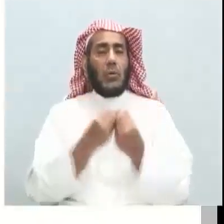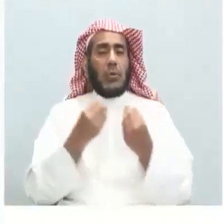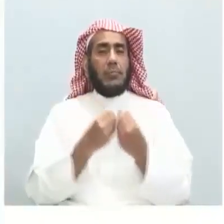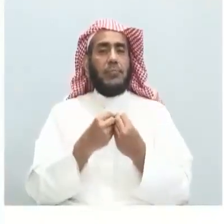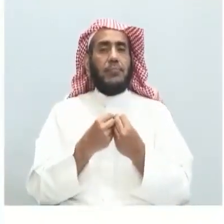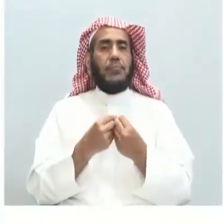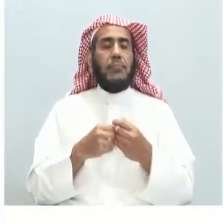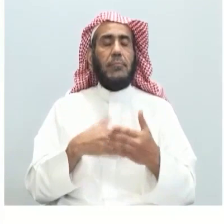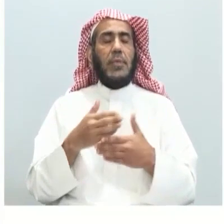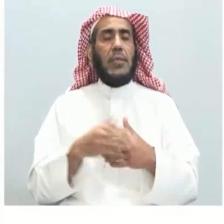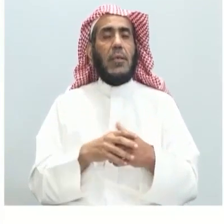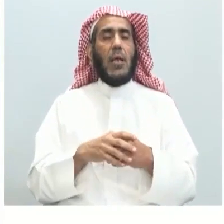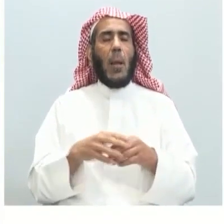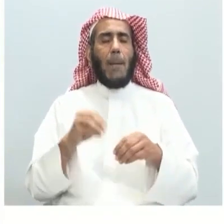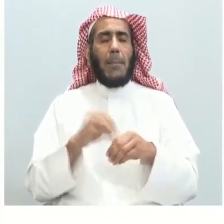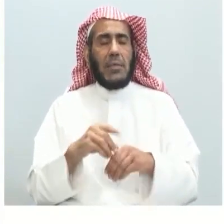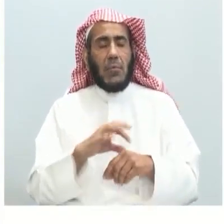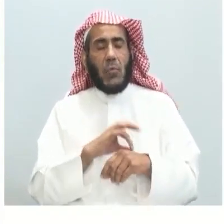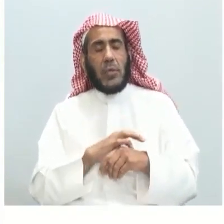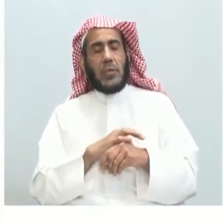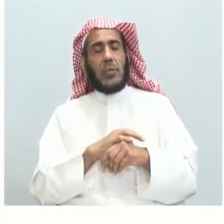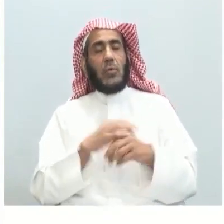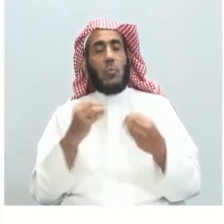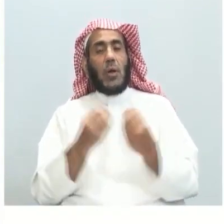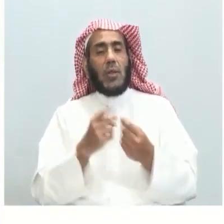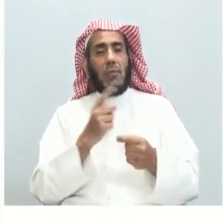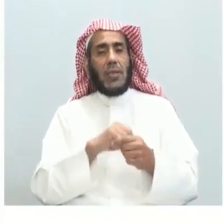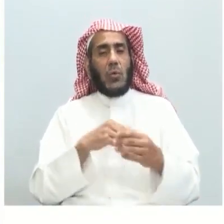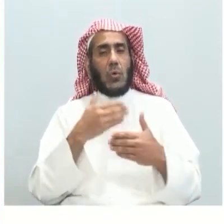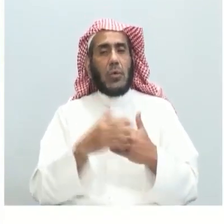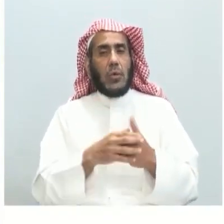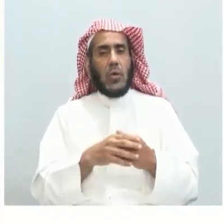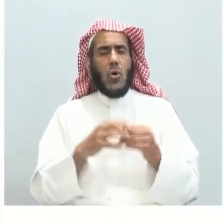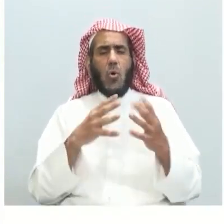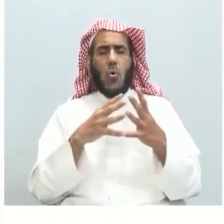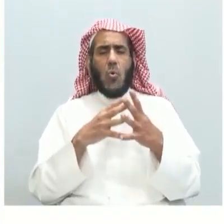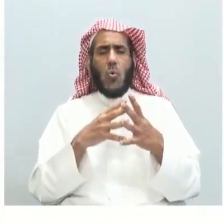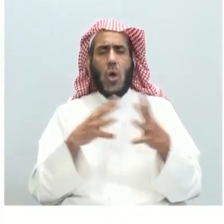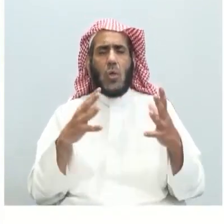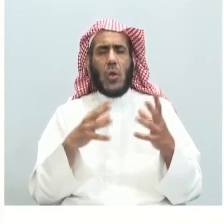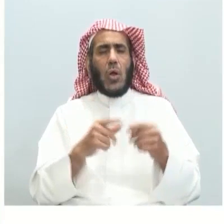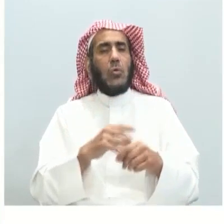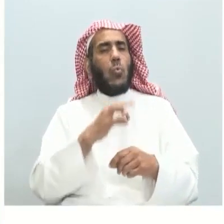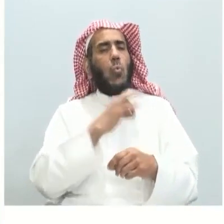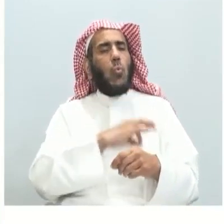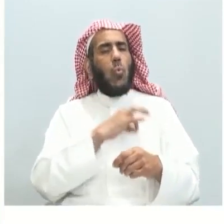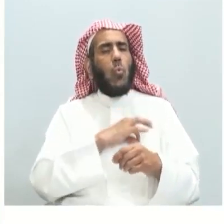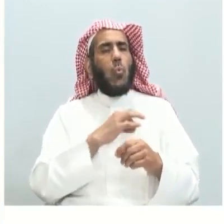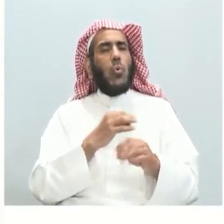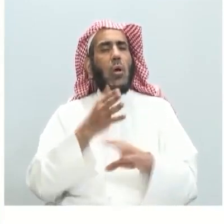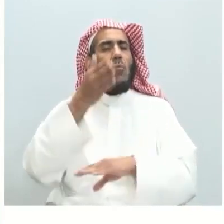والطالبات بعد هذا الى مزيد من الفوائد ومع هذه الفائده الاخرى كثره منافع الانعام